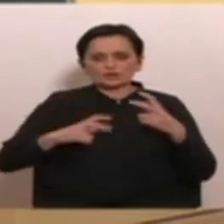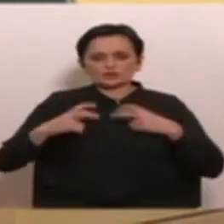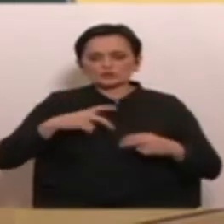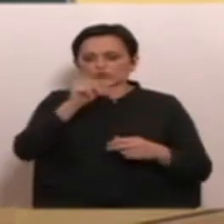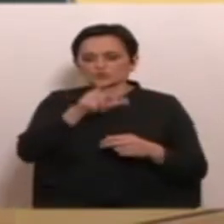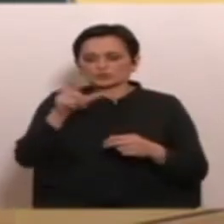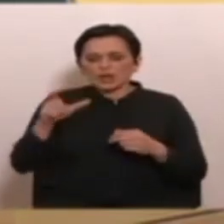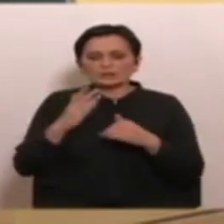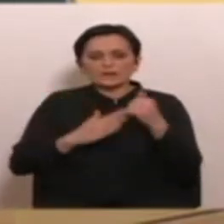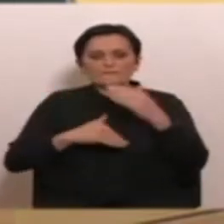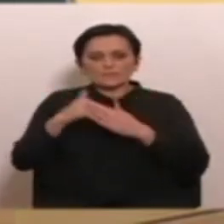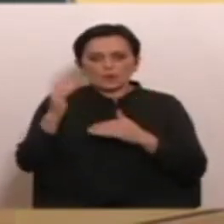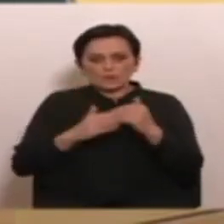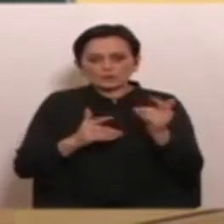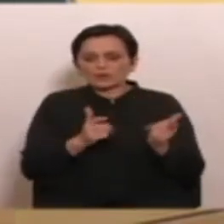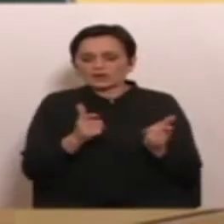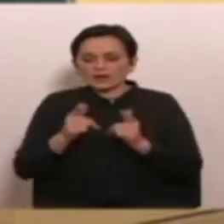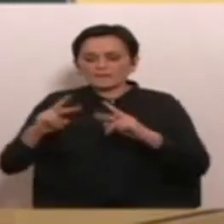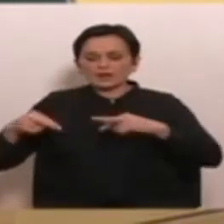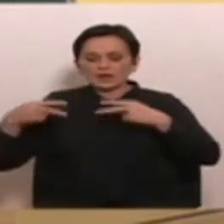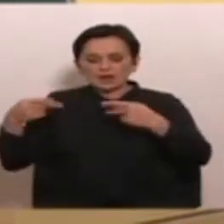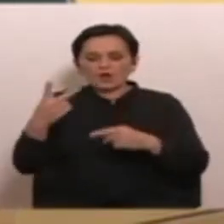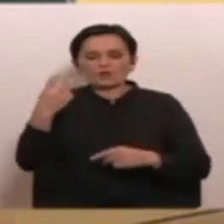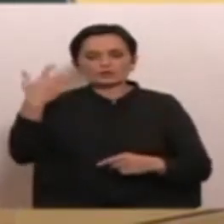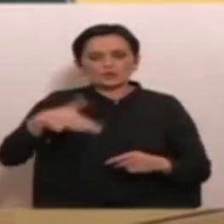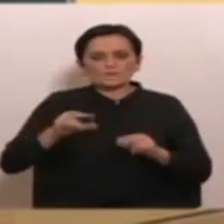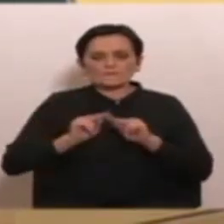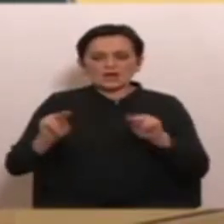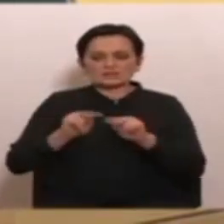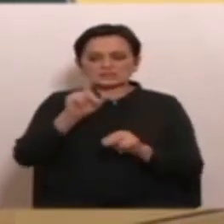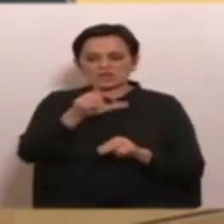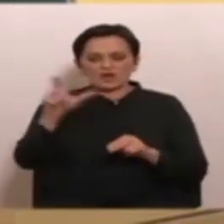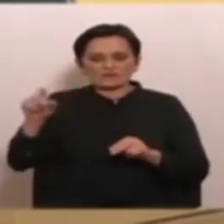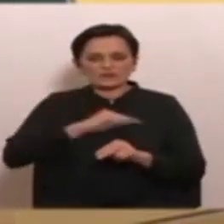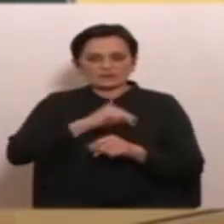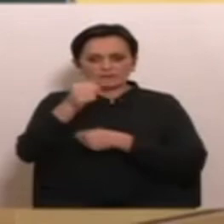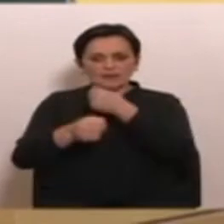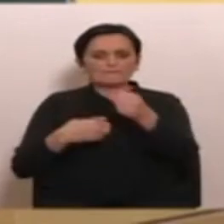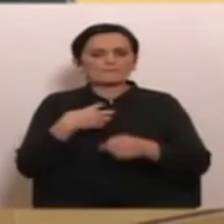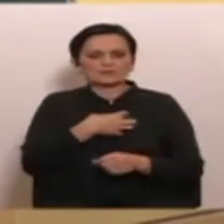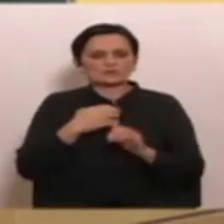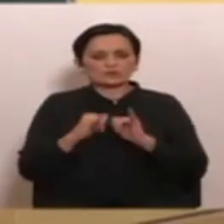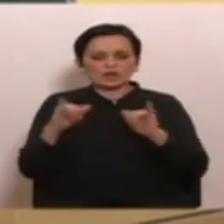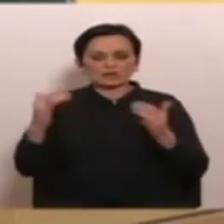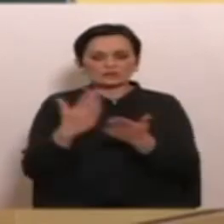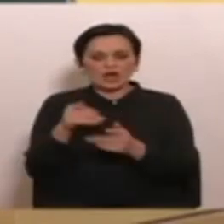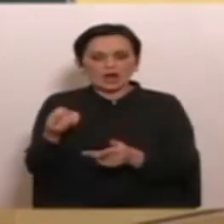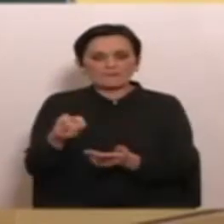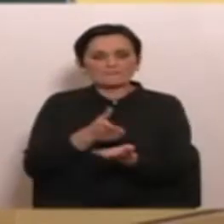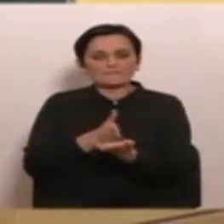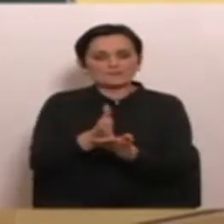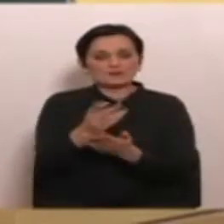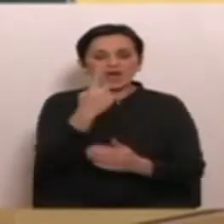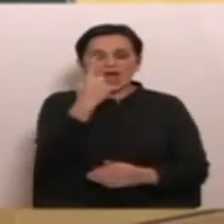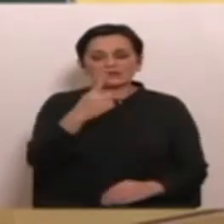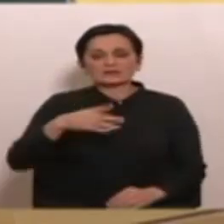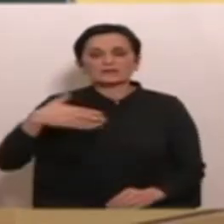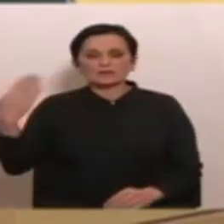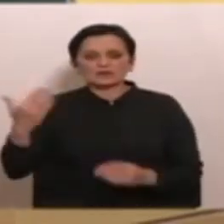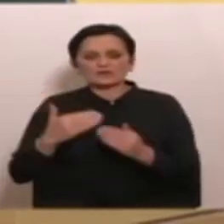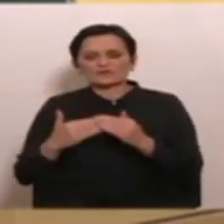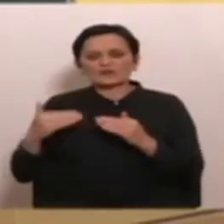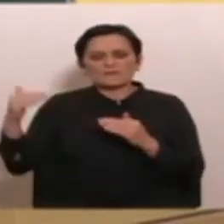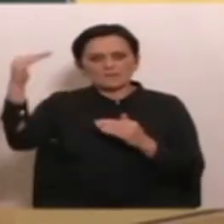და 250 მასწავლებელი დასაქმდება და ეს ძალიან მნიშვნელოვანი განვითარება ამ მიმართულებით. ერთი მხრივ მაღალი